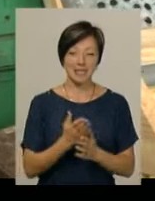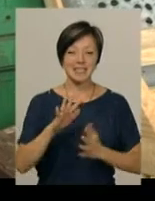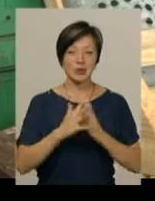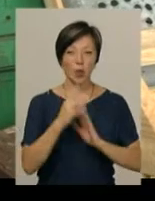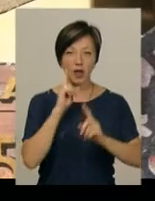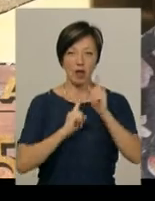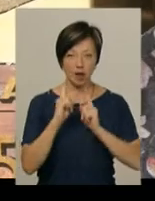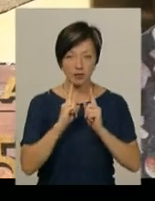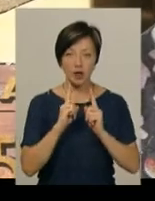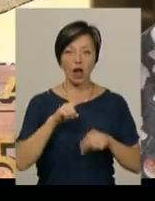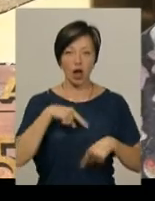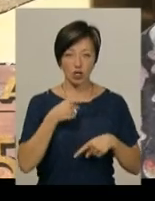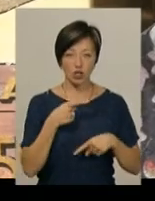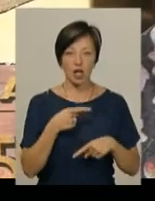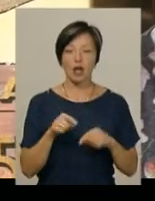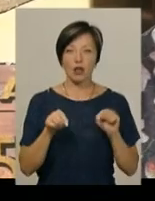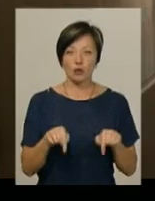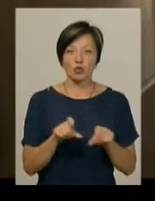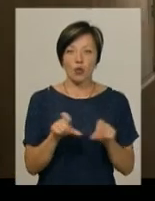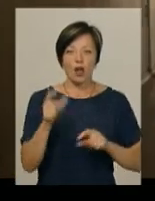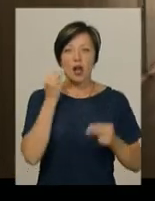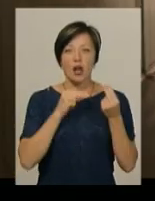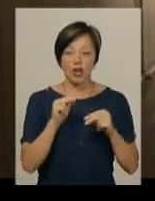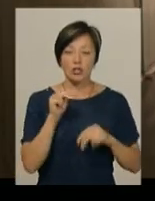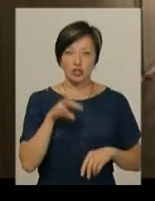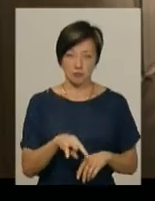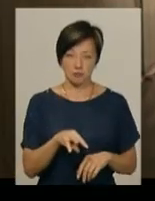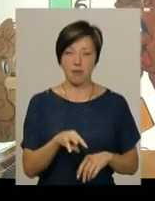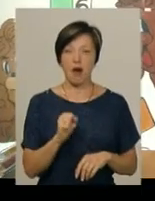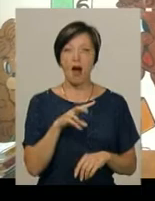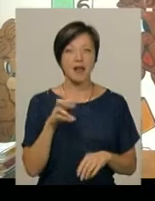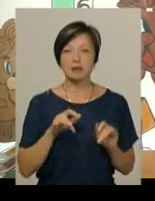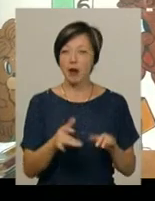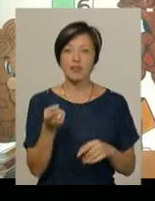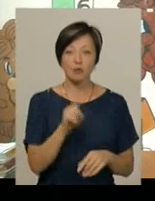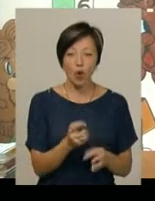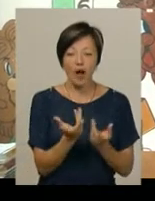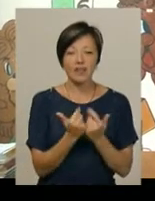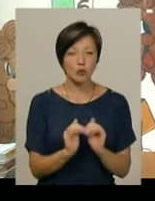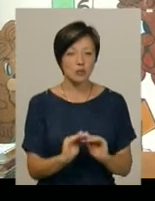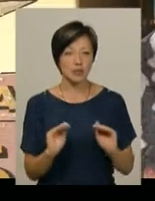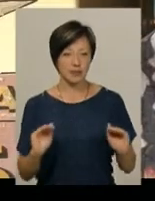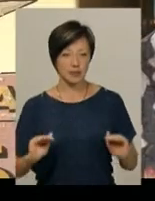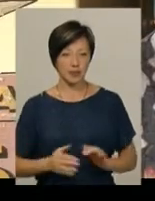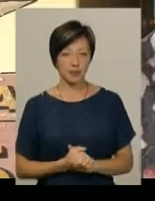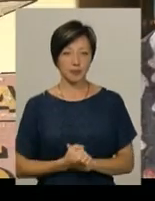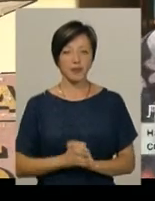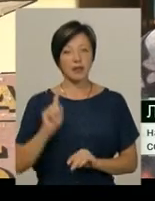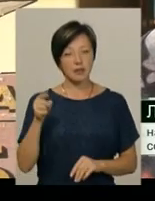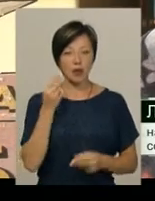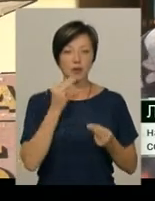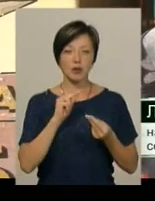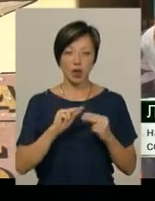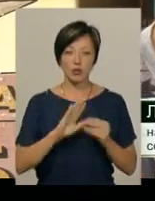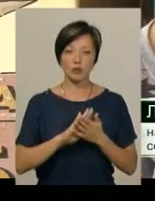сільської ради Людмила Задворна каже, в Солопківцях школа краща від цієї, але справа не в цьому, а в кількості учнів. Там умови так, там